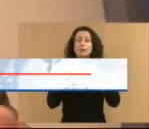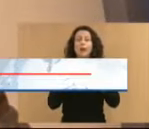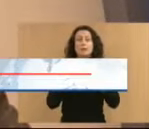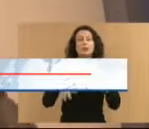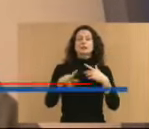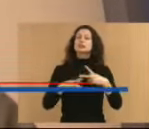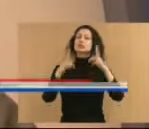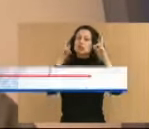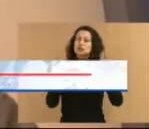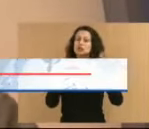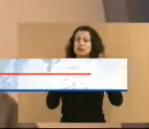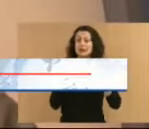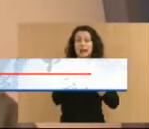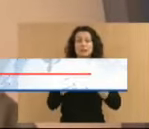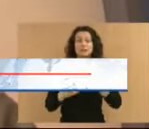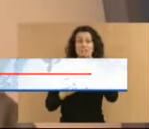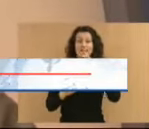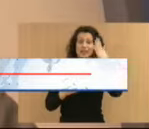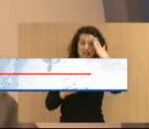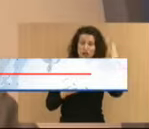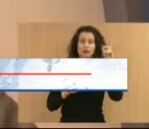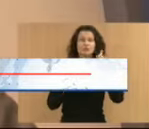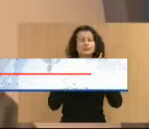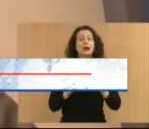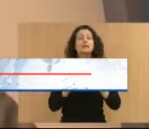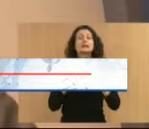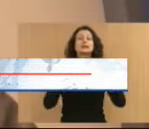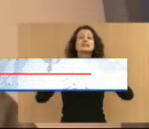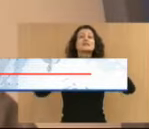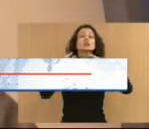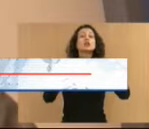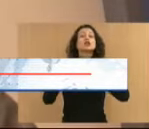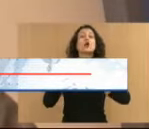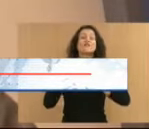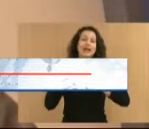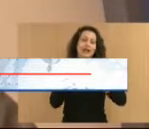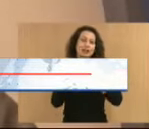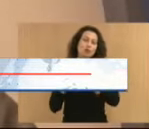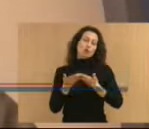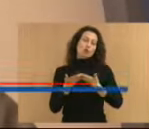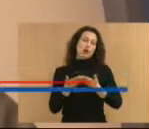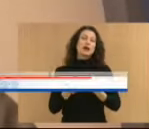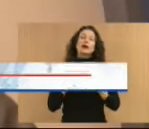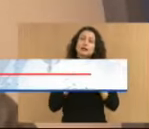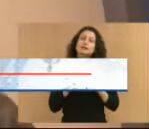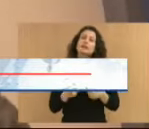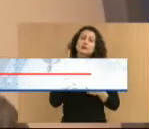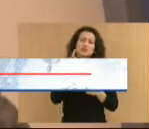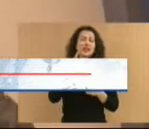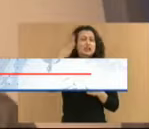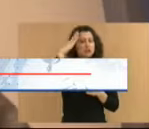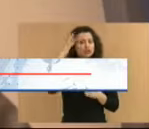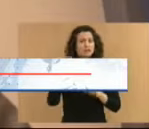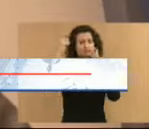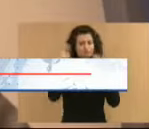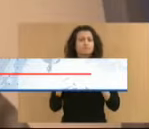да се върне доверието към договора, да се седне на масата и да се начертая онази пътна карта, която